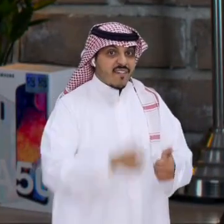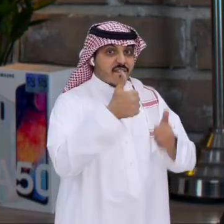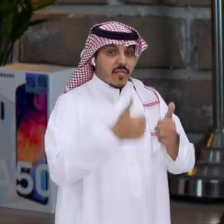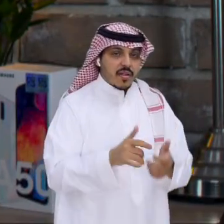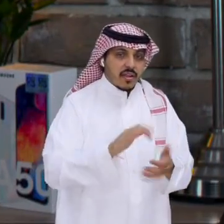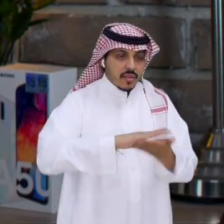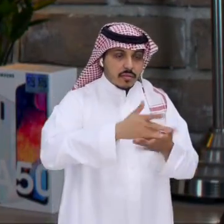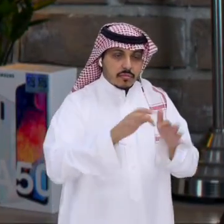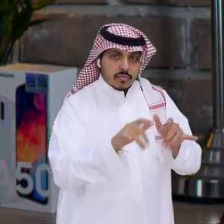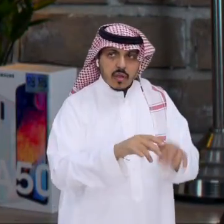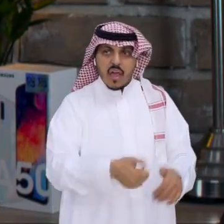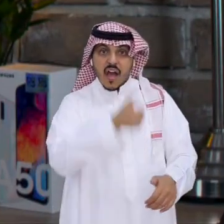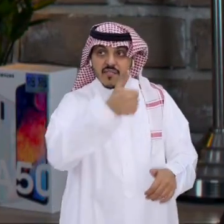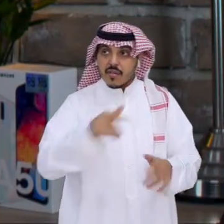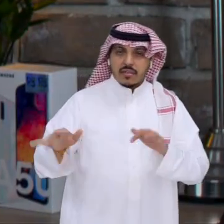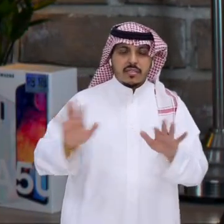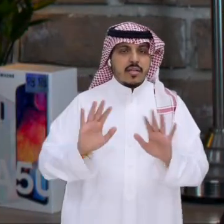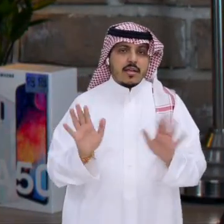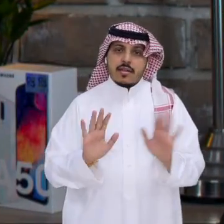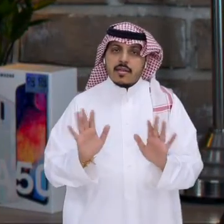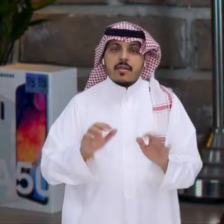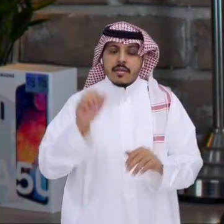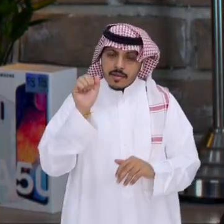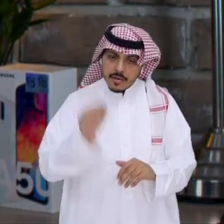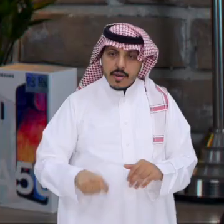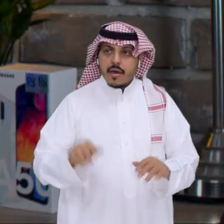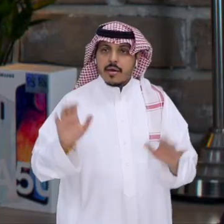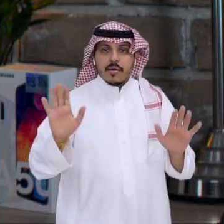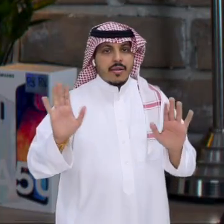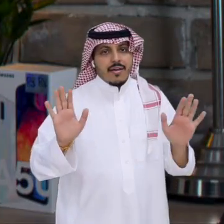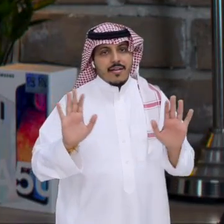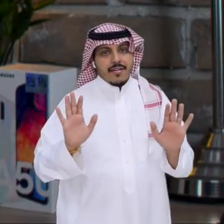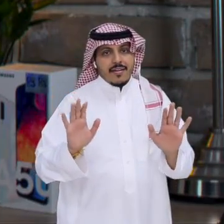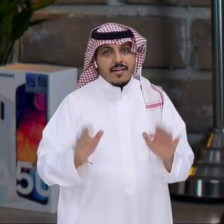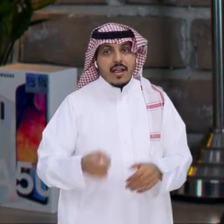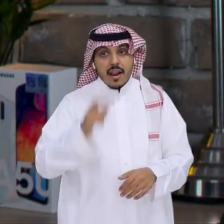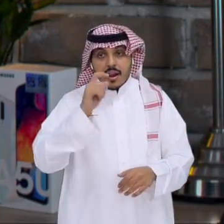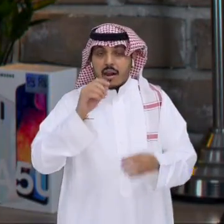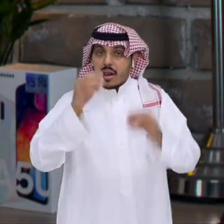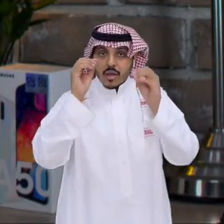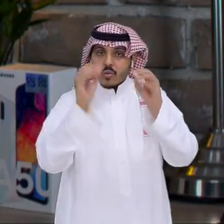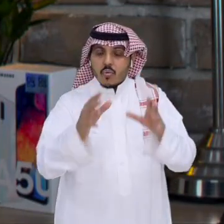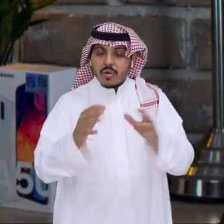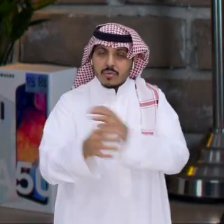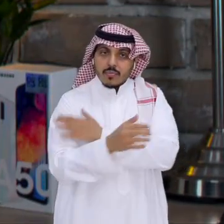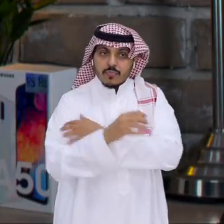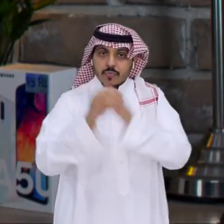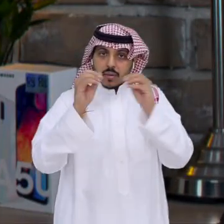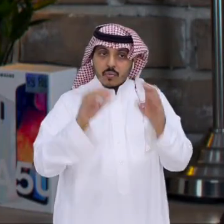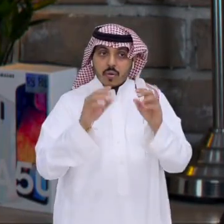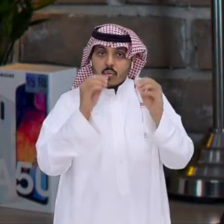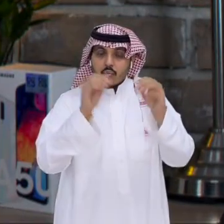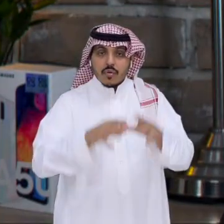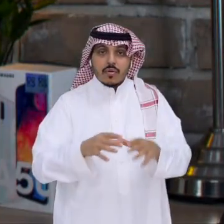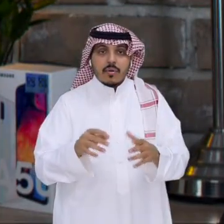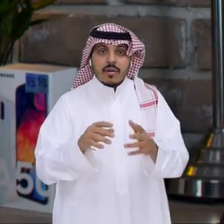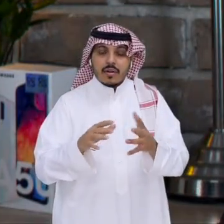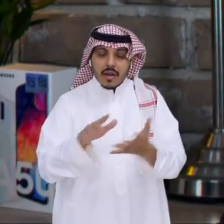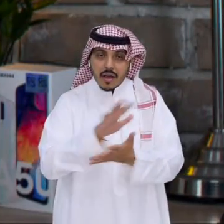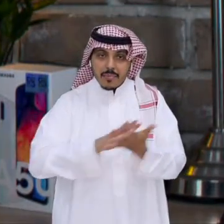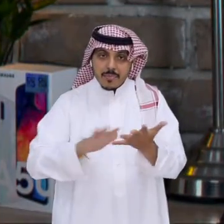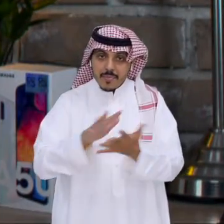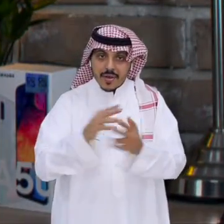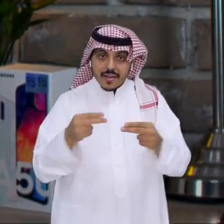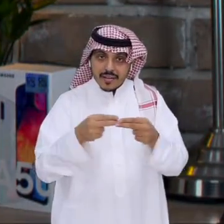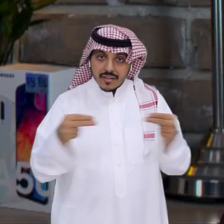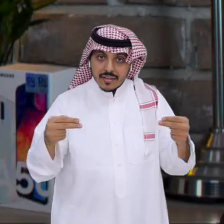نعم سأستخدمه مقابل كذا وكذا، نعم حتكلم عليه مقابل كذا وكذا. الله يقويكم ويعطيكم العافية يا رب. والمحتوى التقني